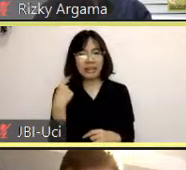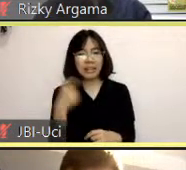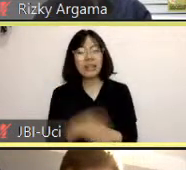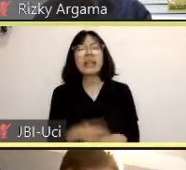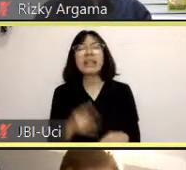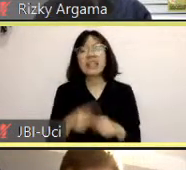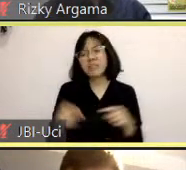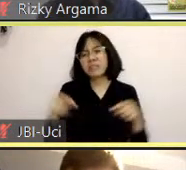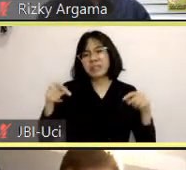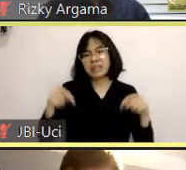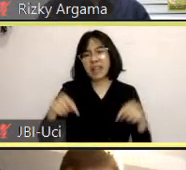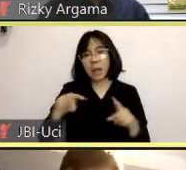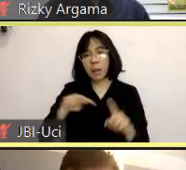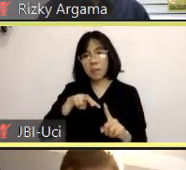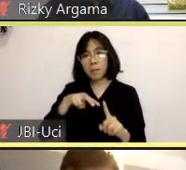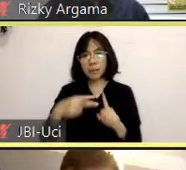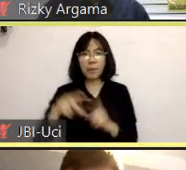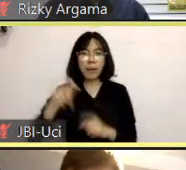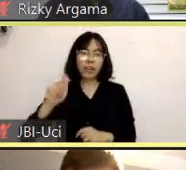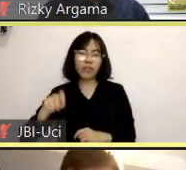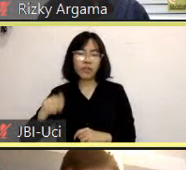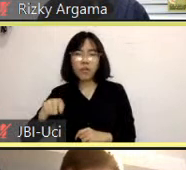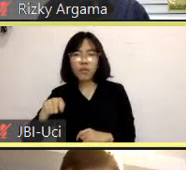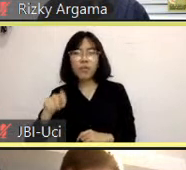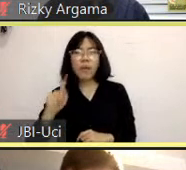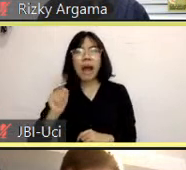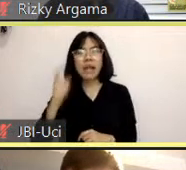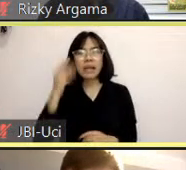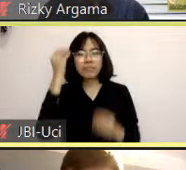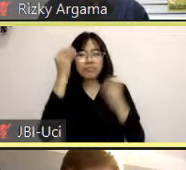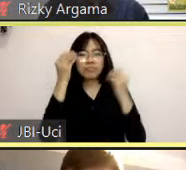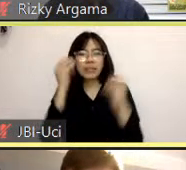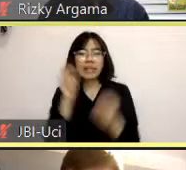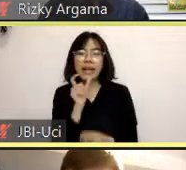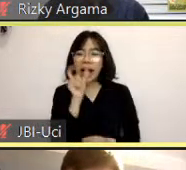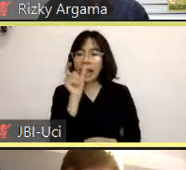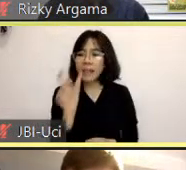secara hukum maupun secara politik, yaitu istilah ORMAS.